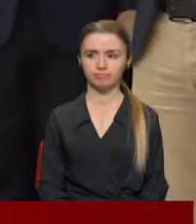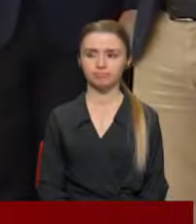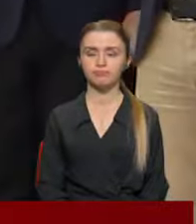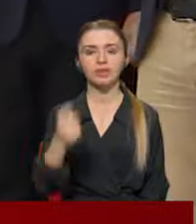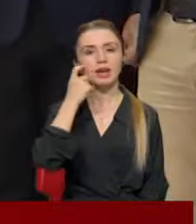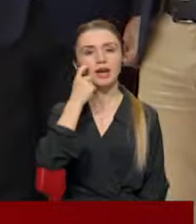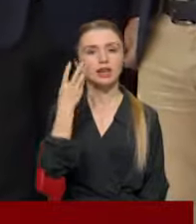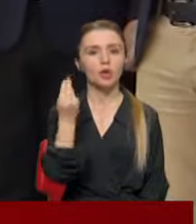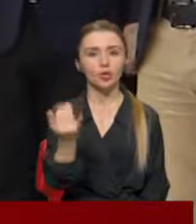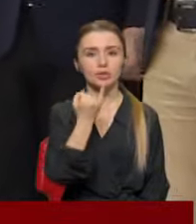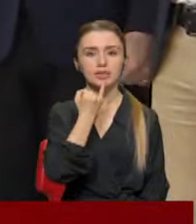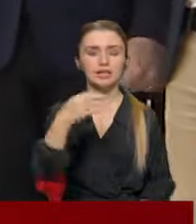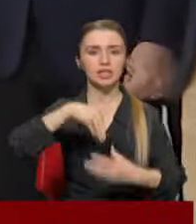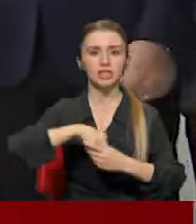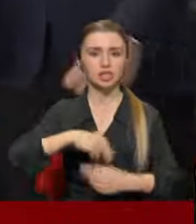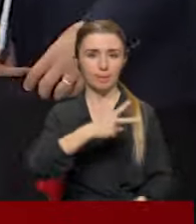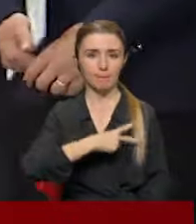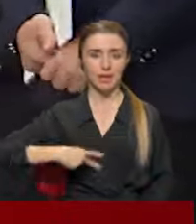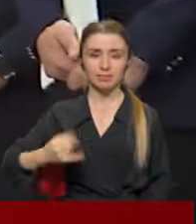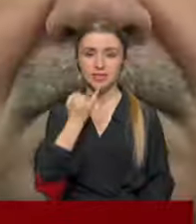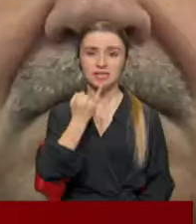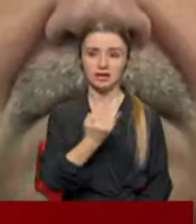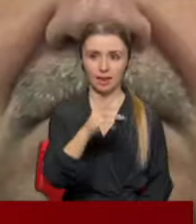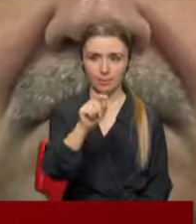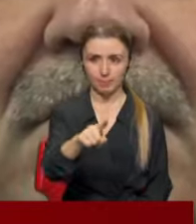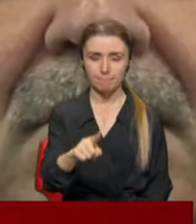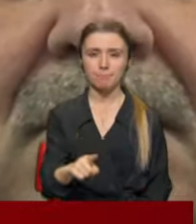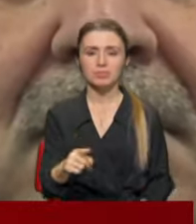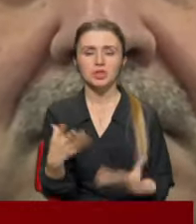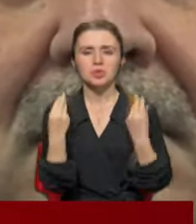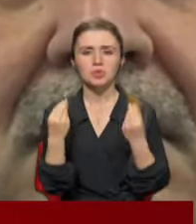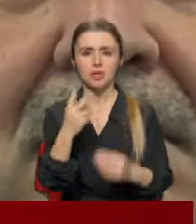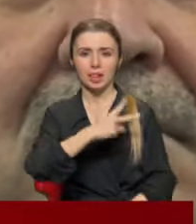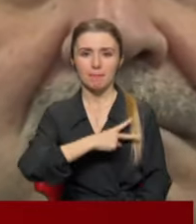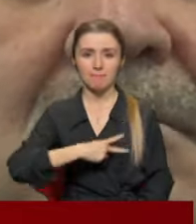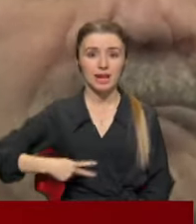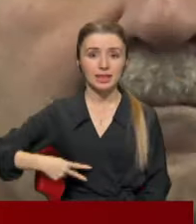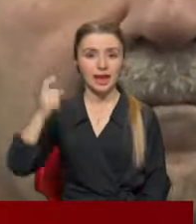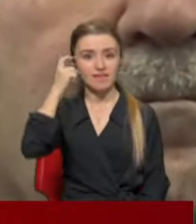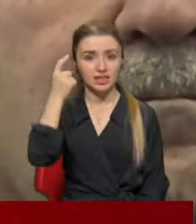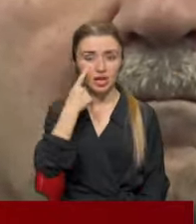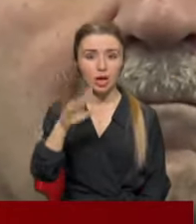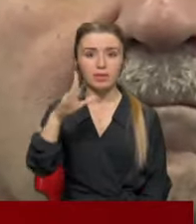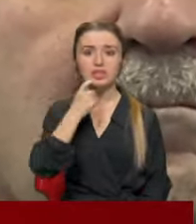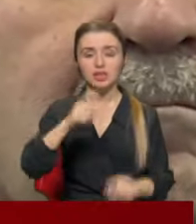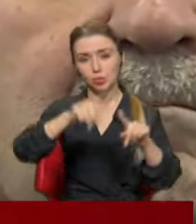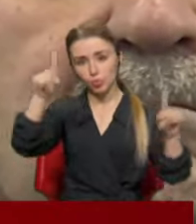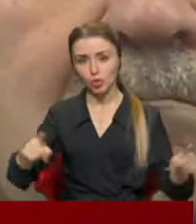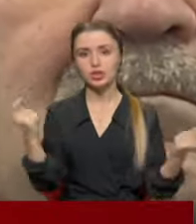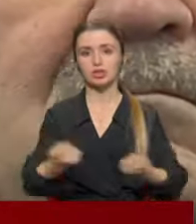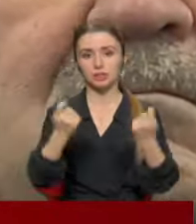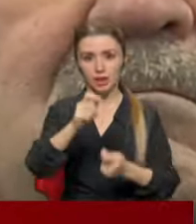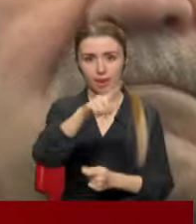Hayırlı olsun ziyaret için belediyemizi ziyaret etti. Destansı bir belediyecilik anlayışını 5 yıl boyunca hayata